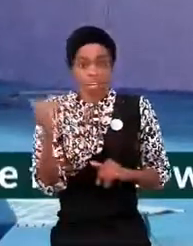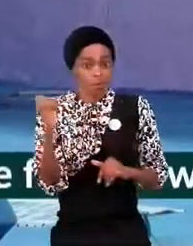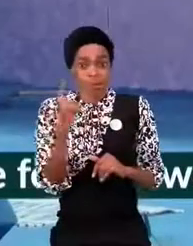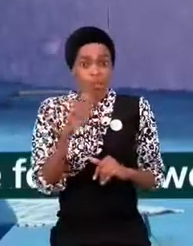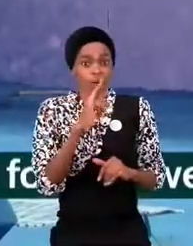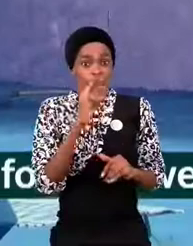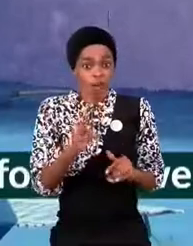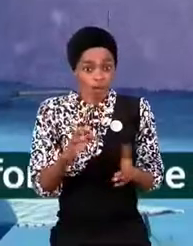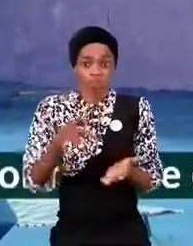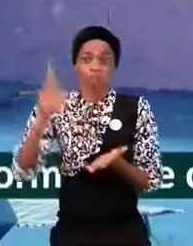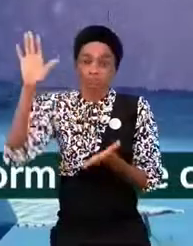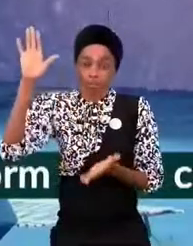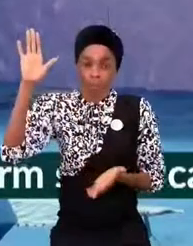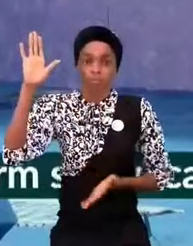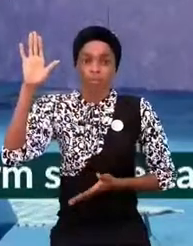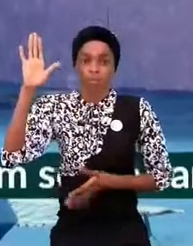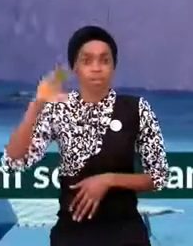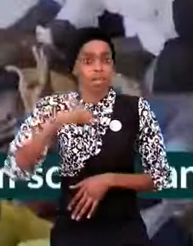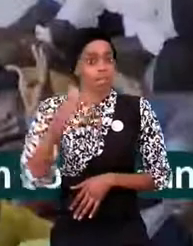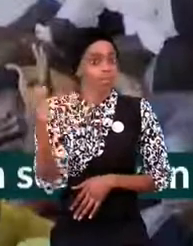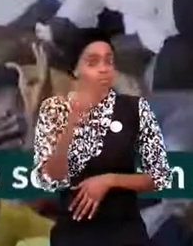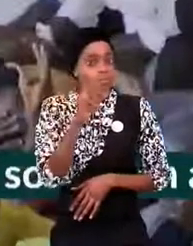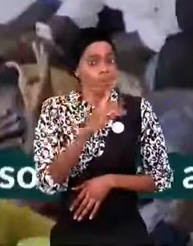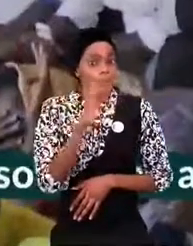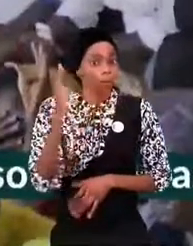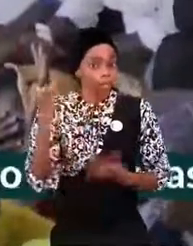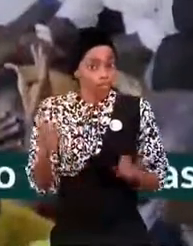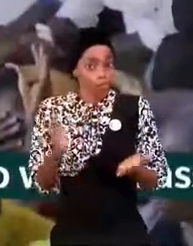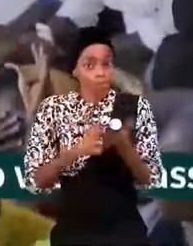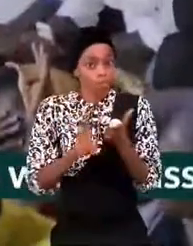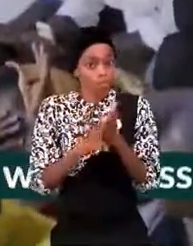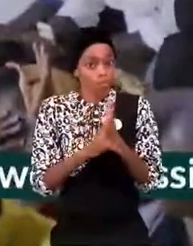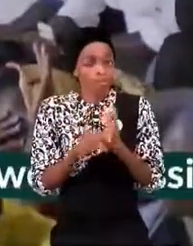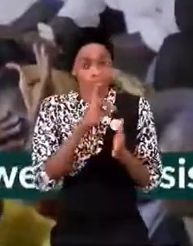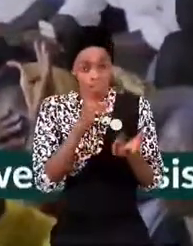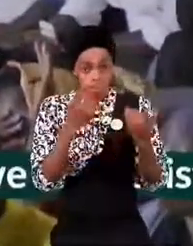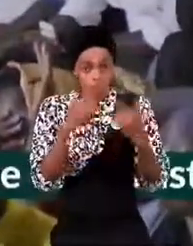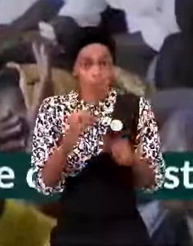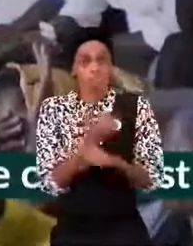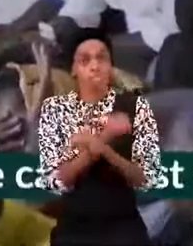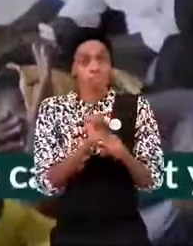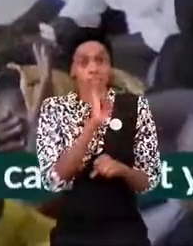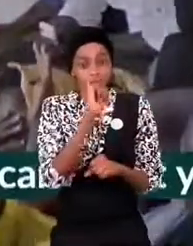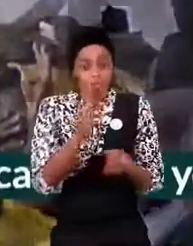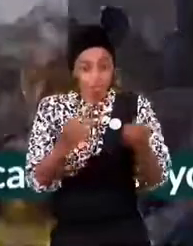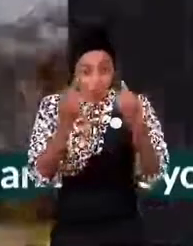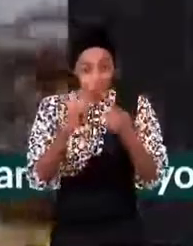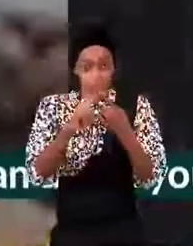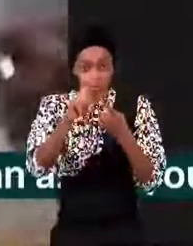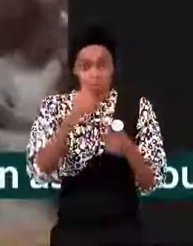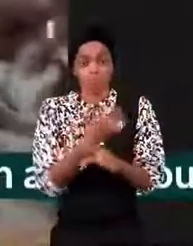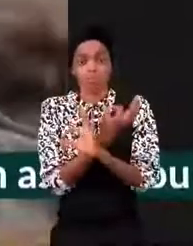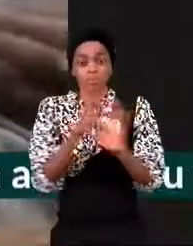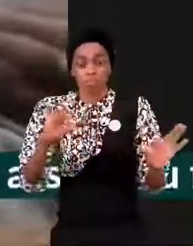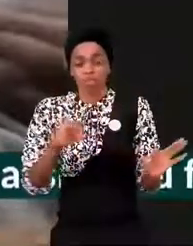tu es maintenant. Le pardon est venu, le salut est venu, la liberté est venue. Lève